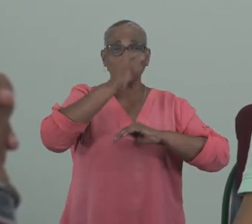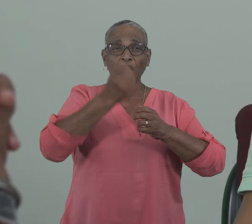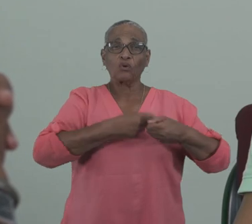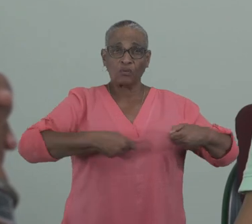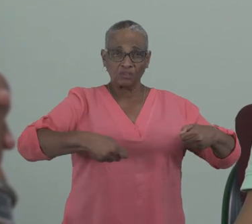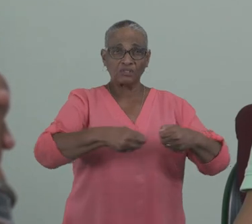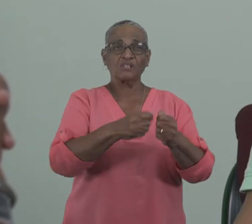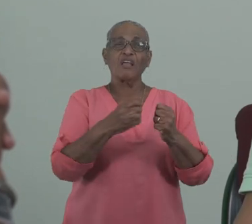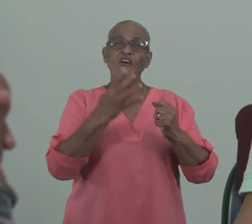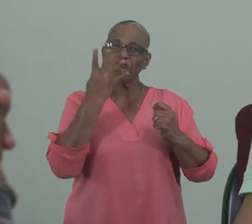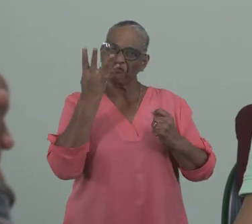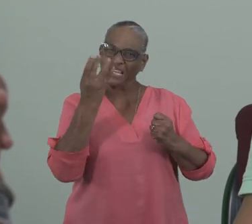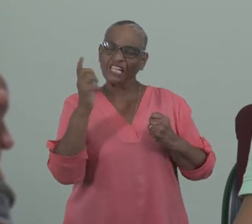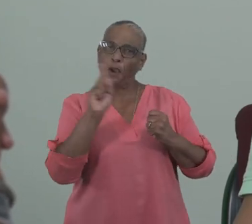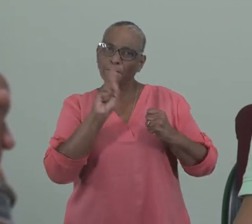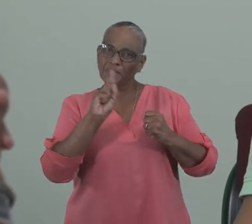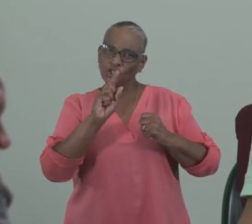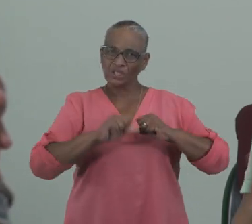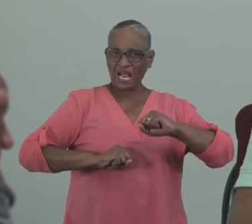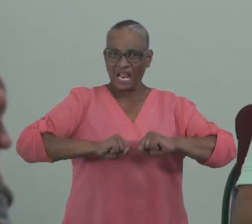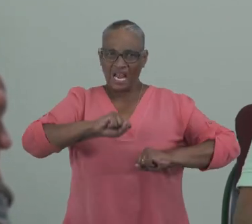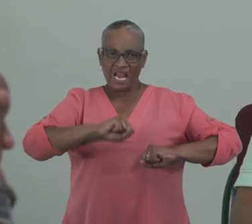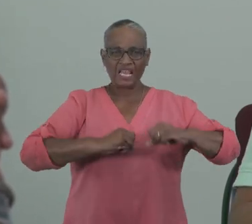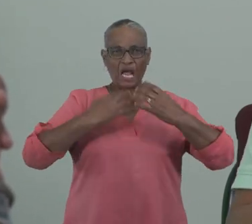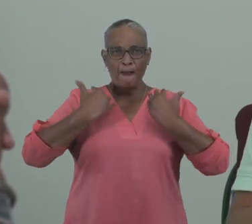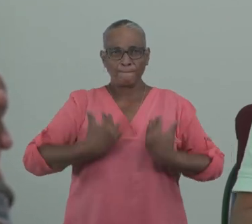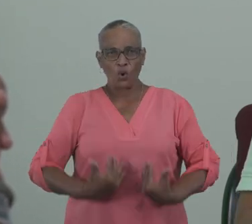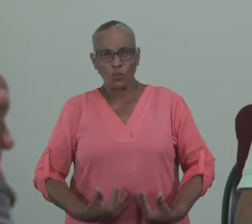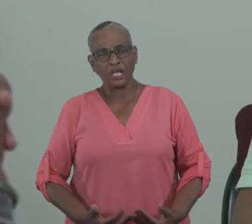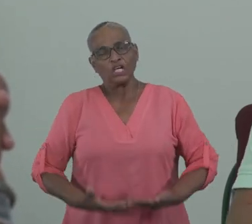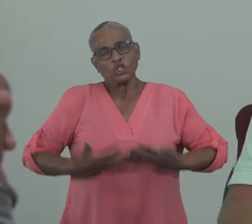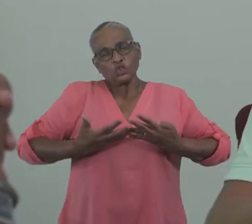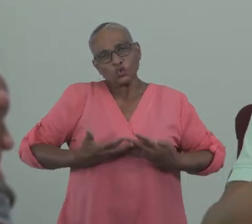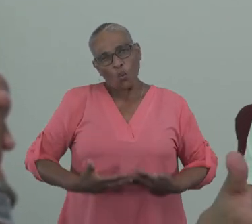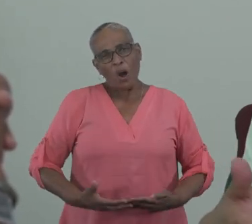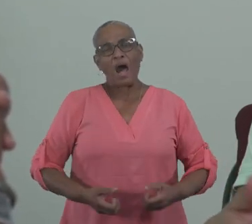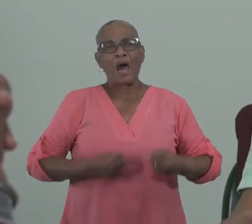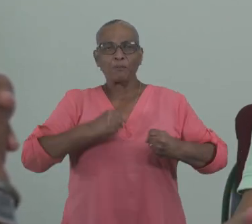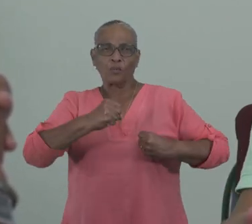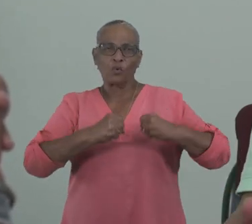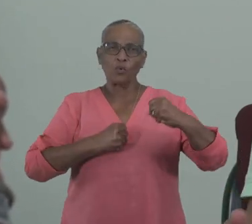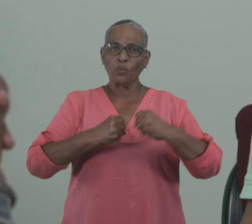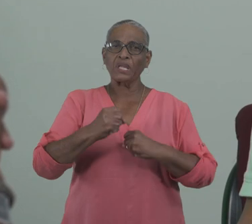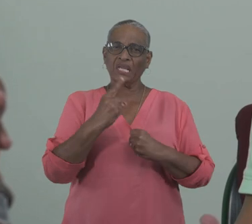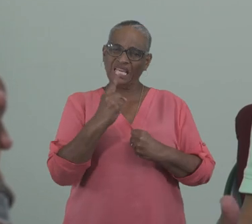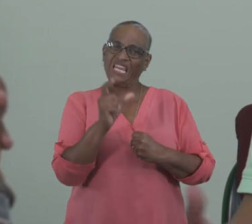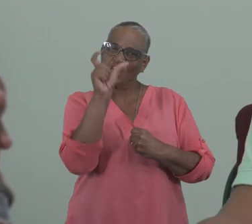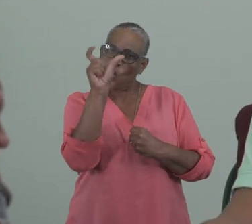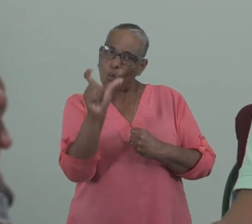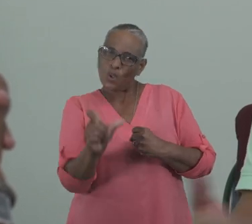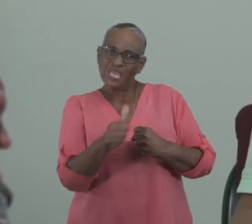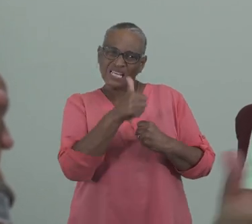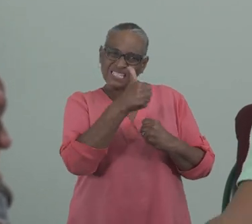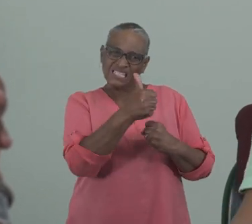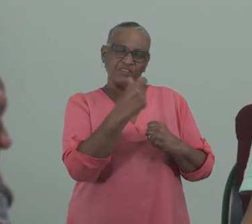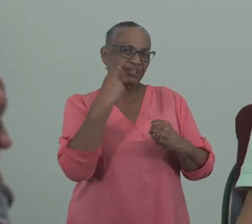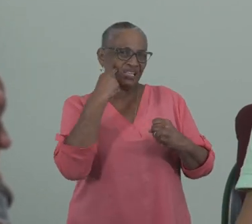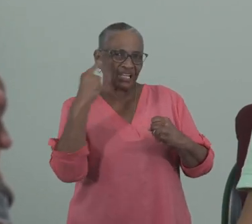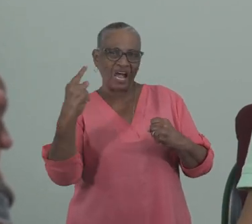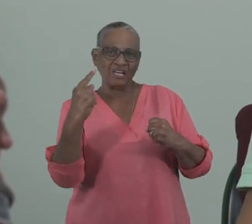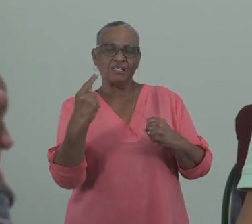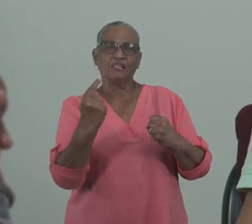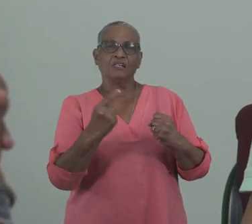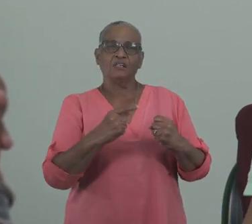adviseert minimaal 140 minuten lichaamsactiviteit, matig tot zwaar lichaamsactiviteit, in een week, dus in 7